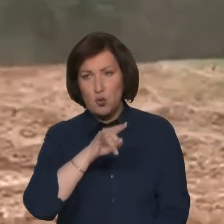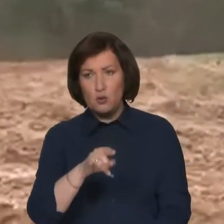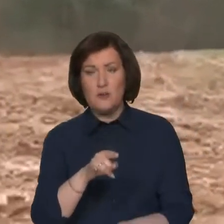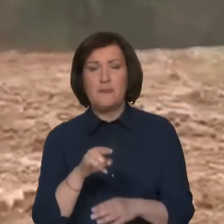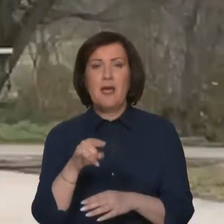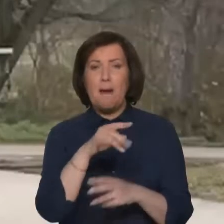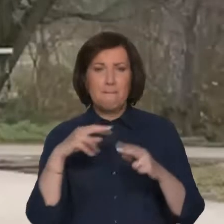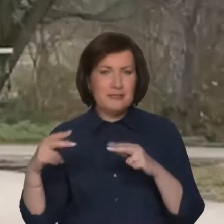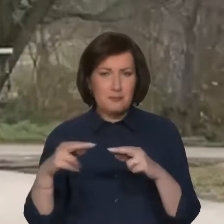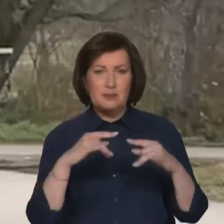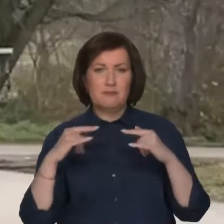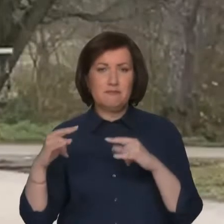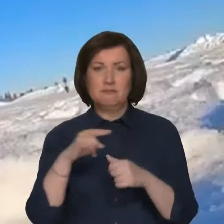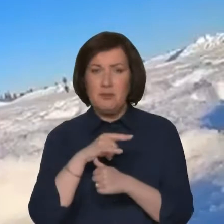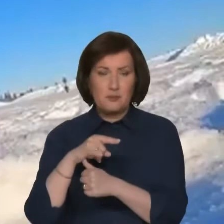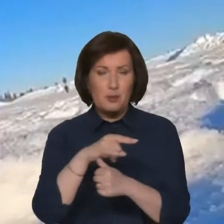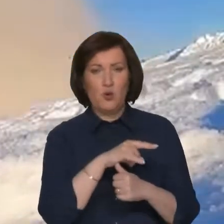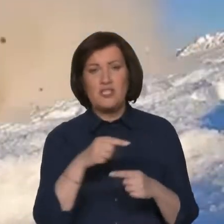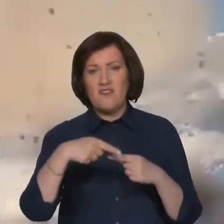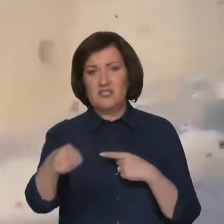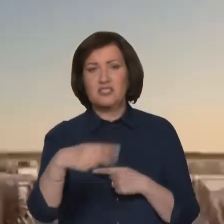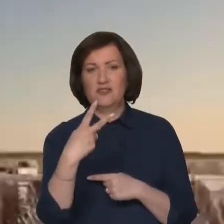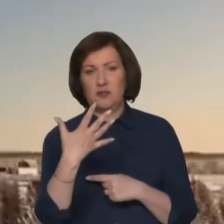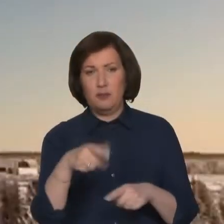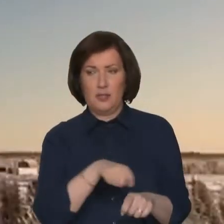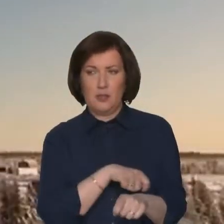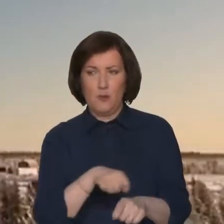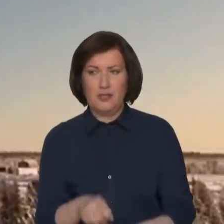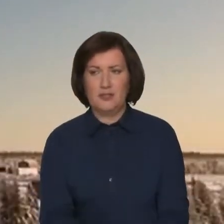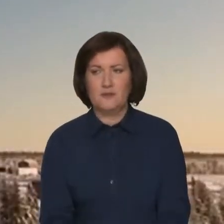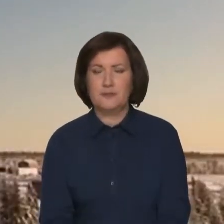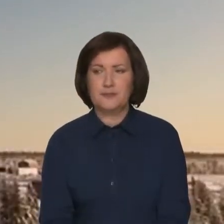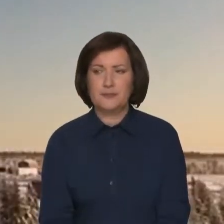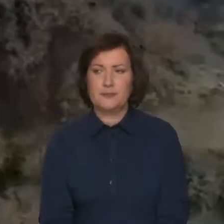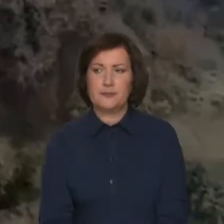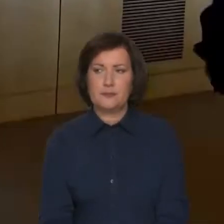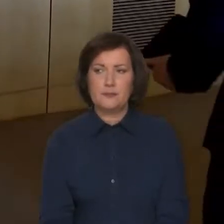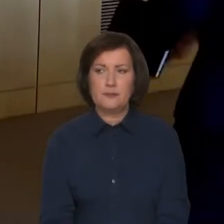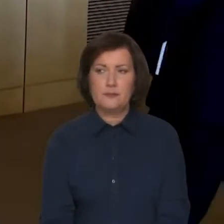ракети, безпілотники на відстані до 25 кілометрів.